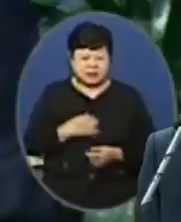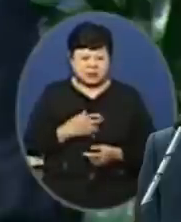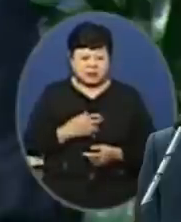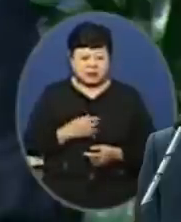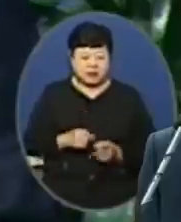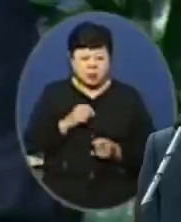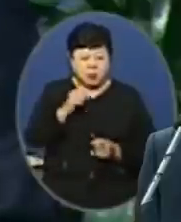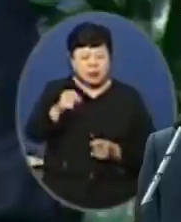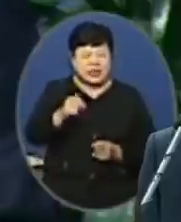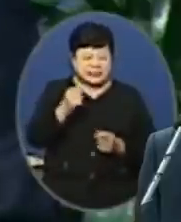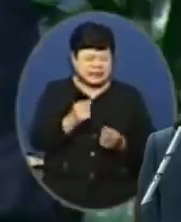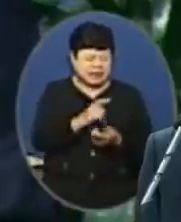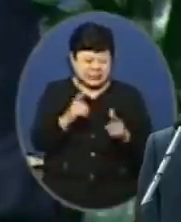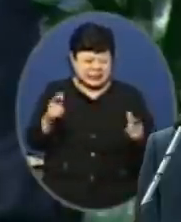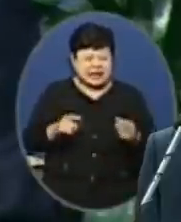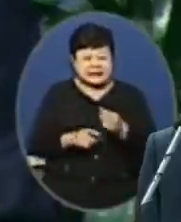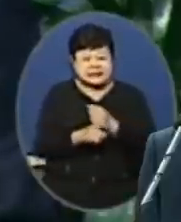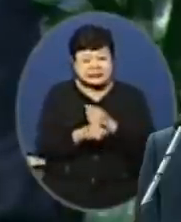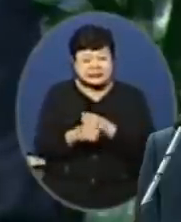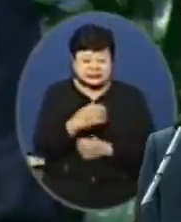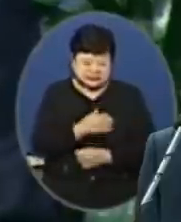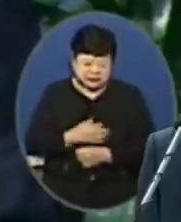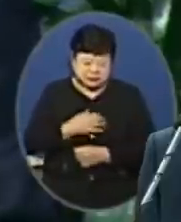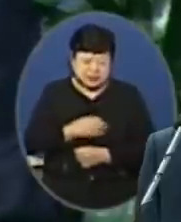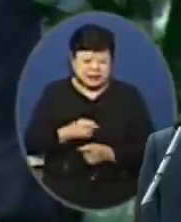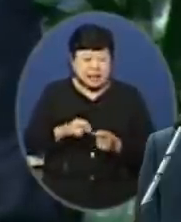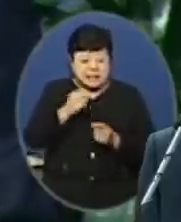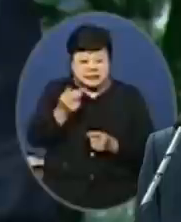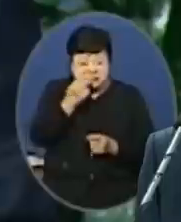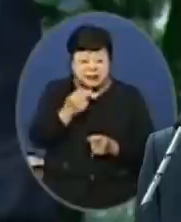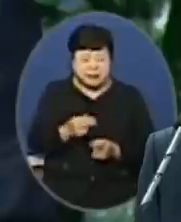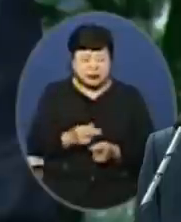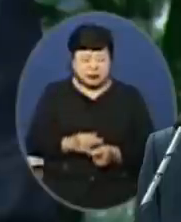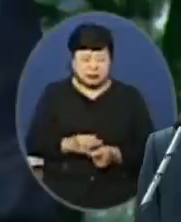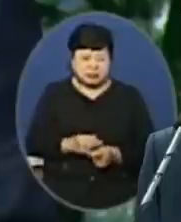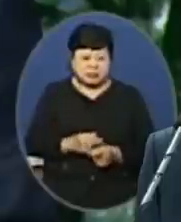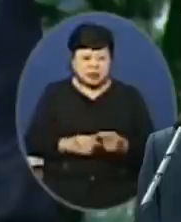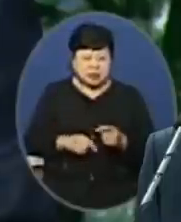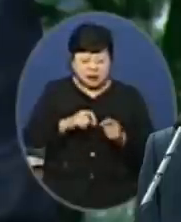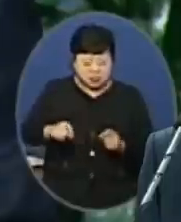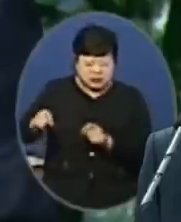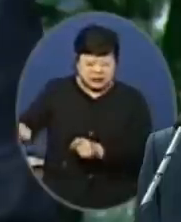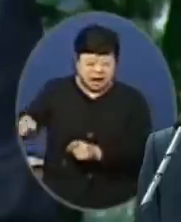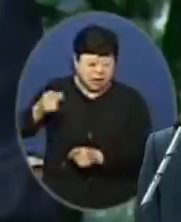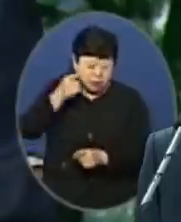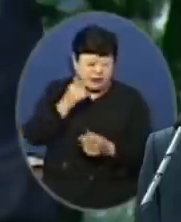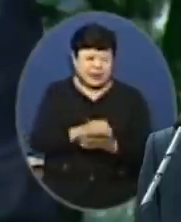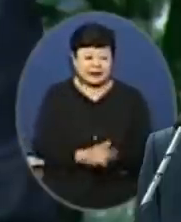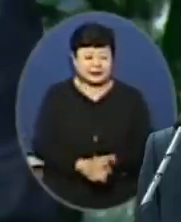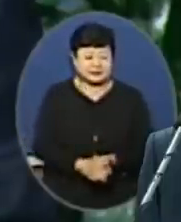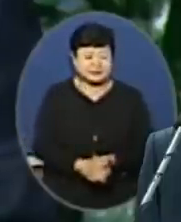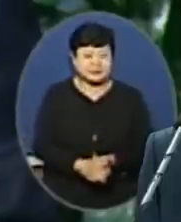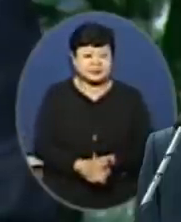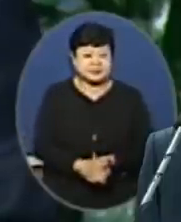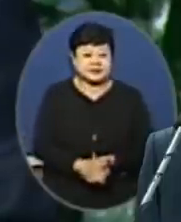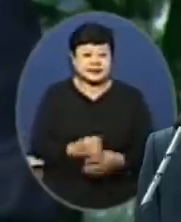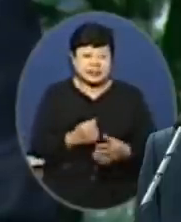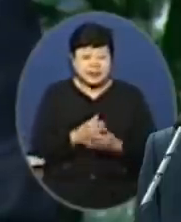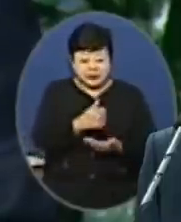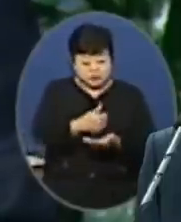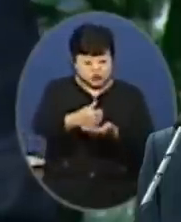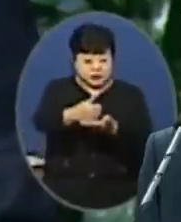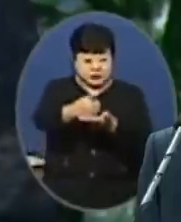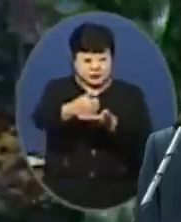것입니다. 우리가 염려한다고 해서 생명을 조금이라도 연장시킬 수 없다는 말인 것입니다. 그러므로